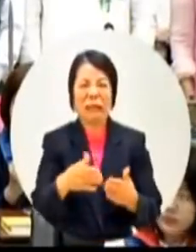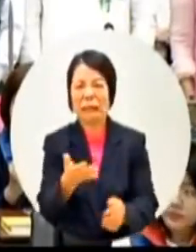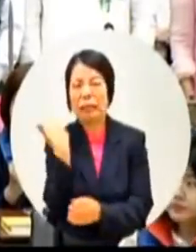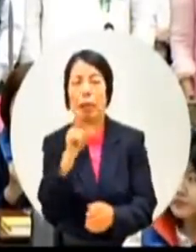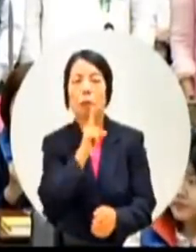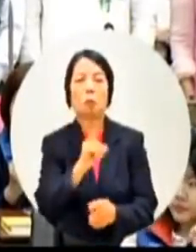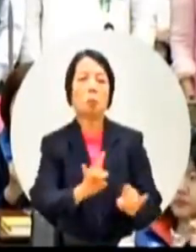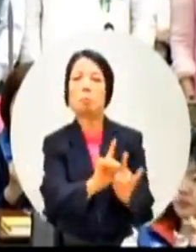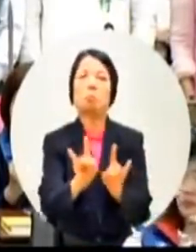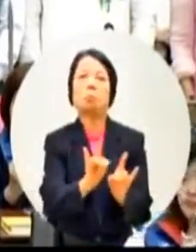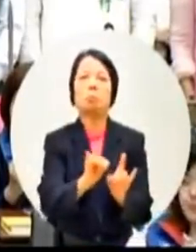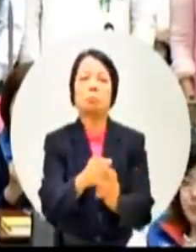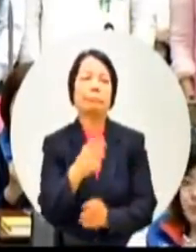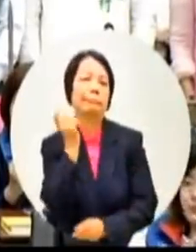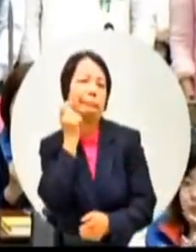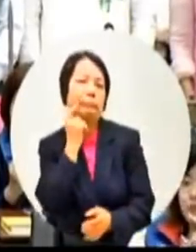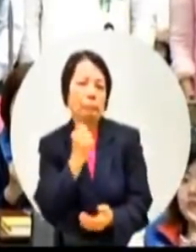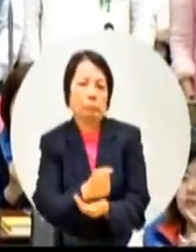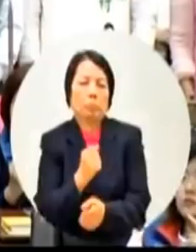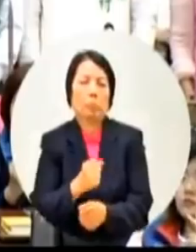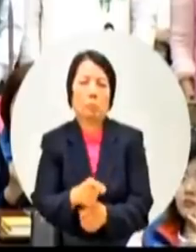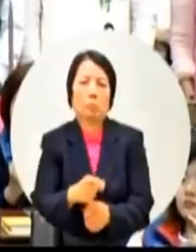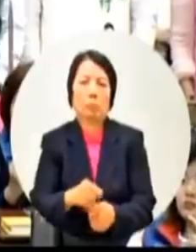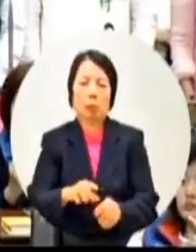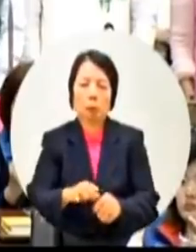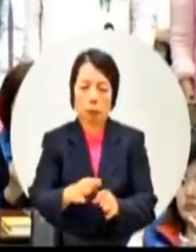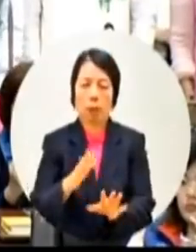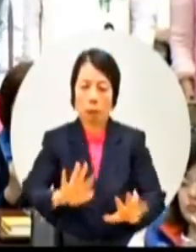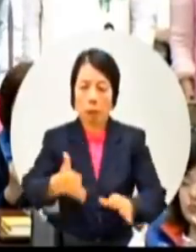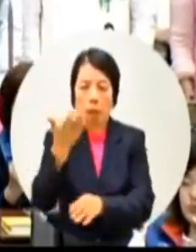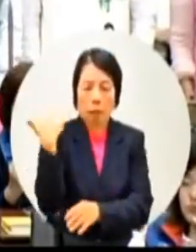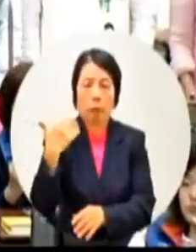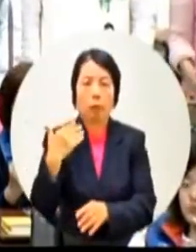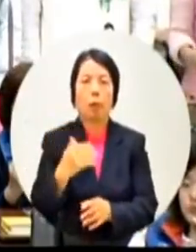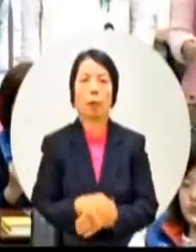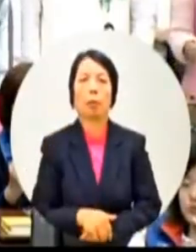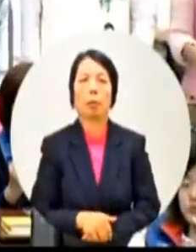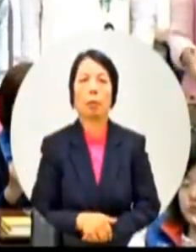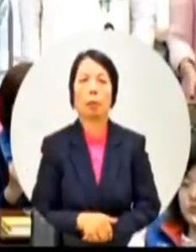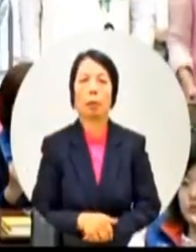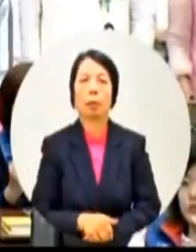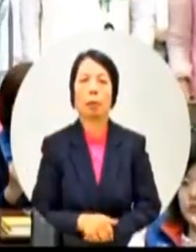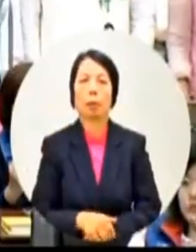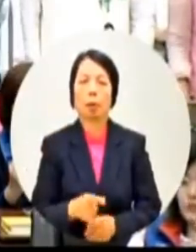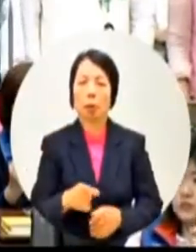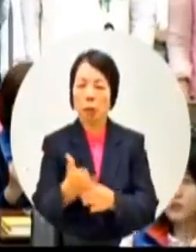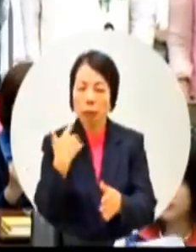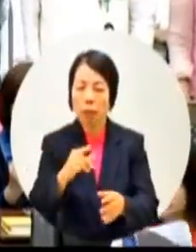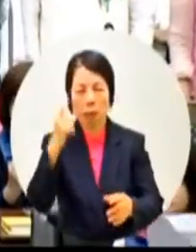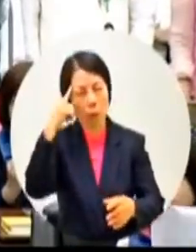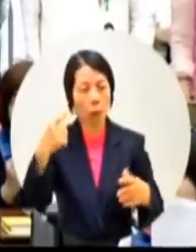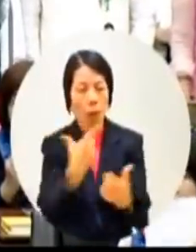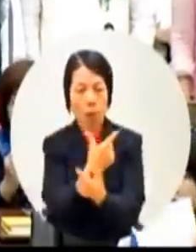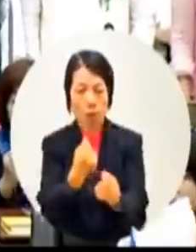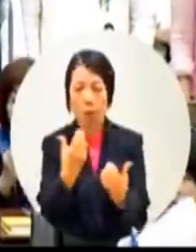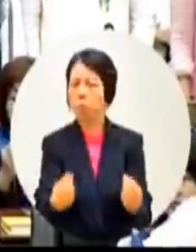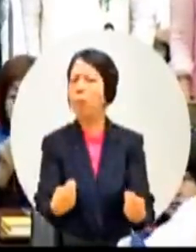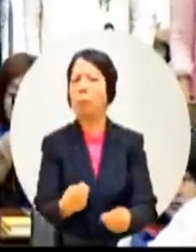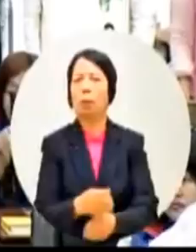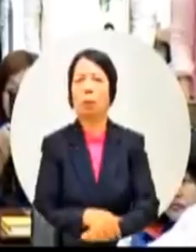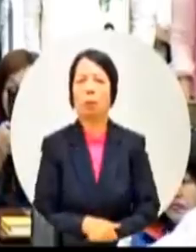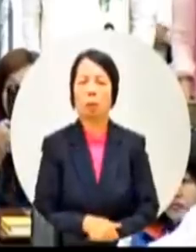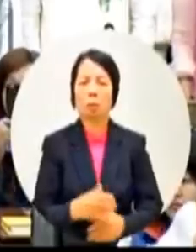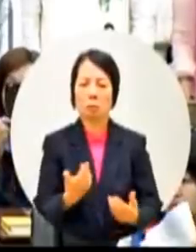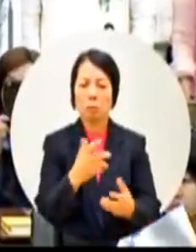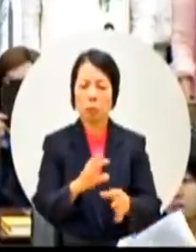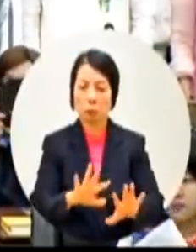甫，哦，已故的辜振甫先生，伊嘛讲伊东西的不共识，并没有达成各表的共识，哦，包括像李前